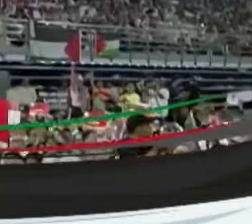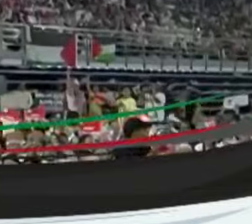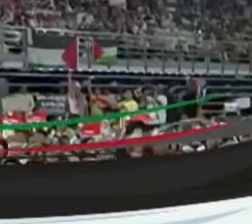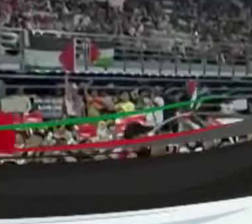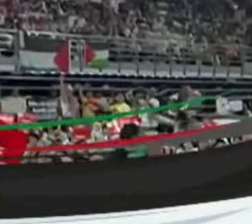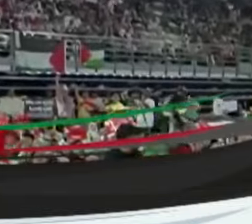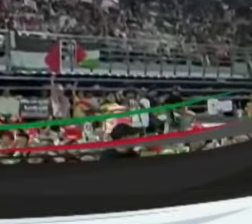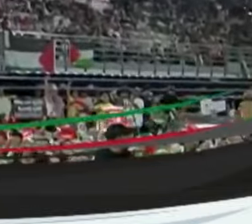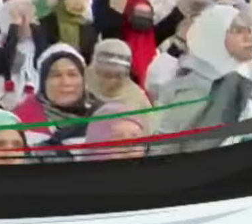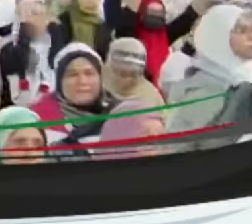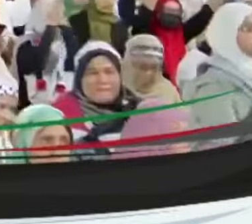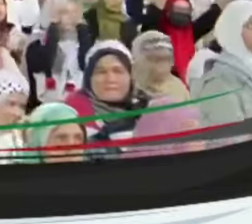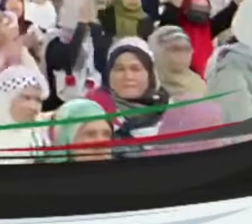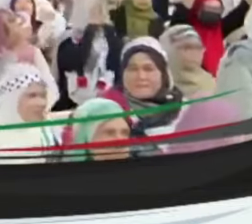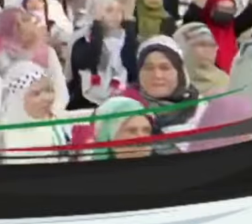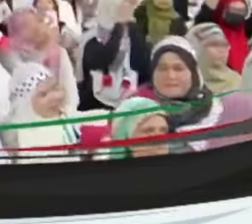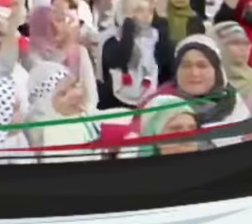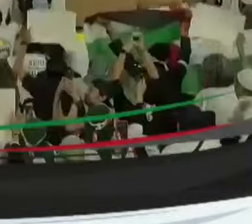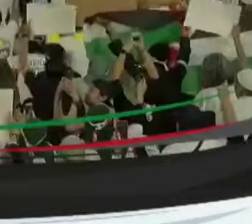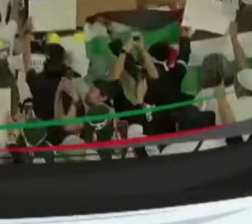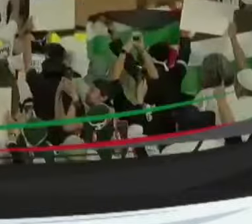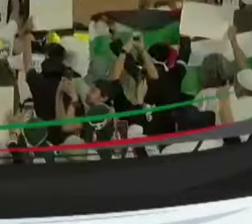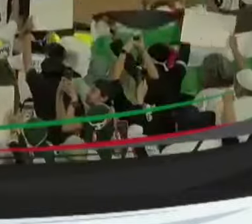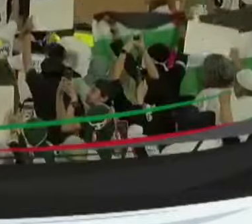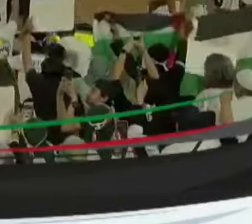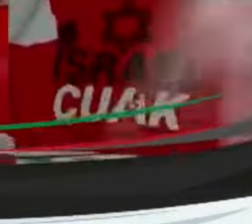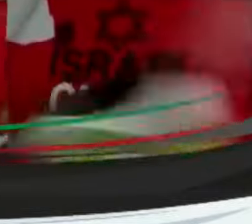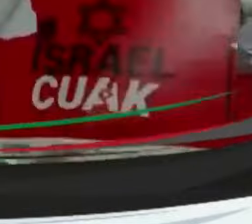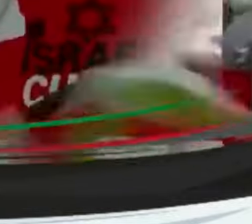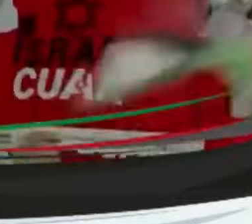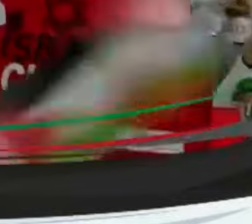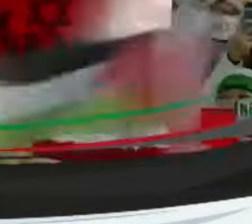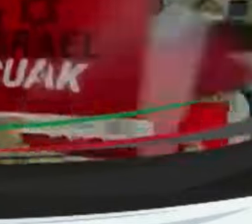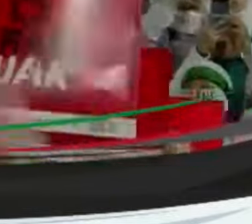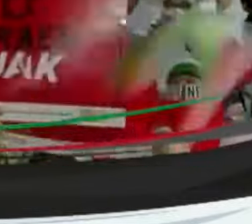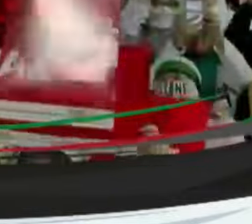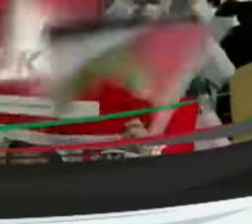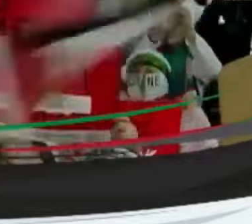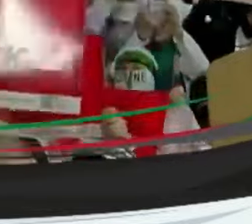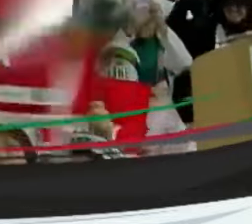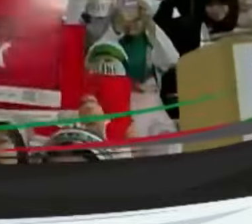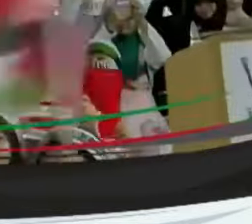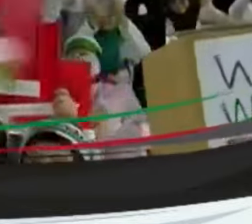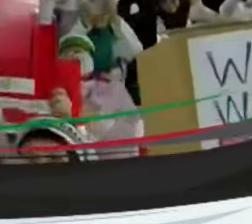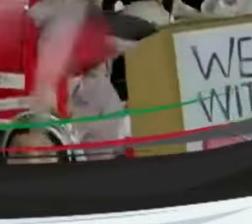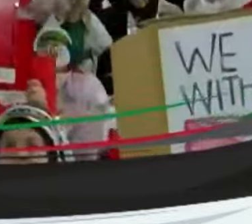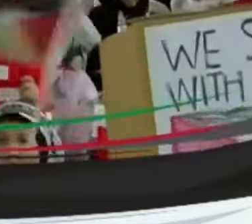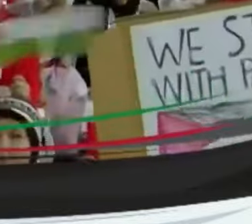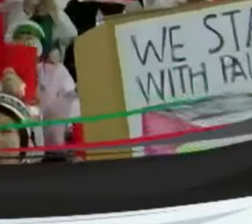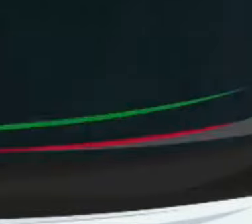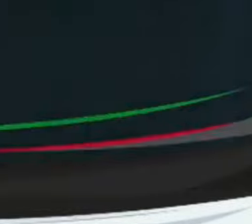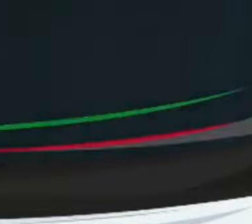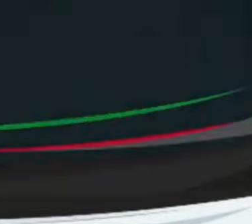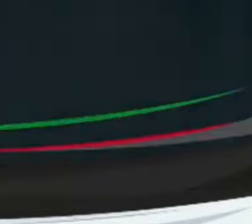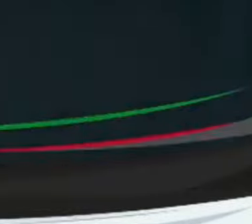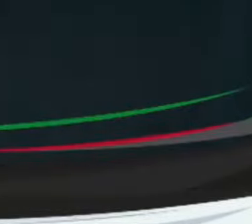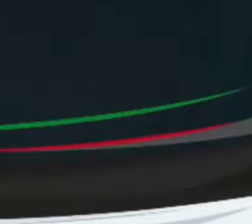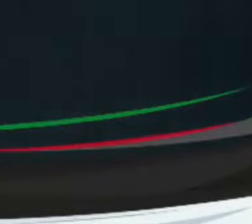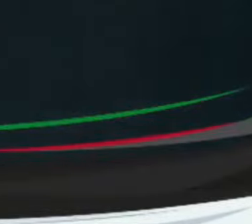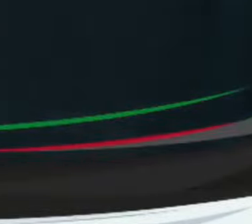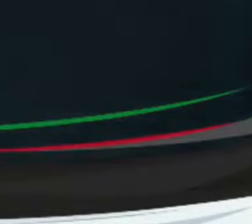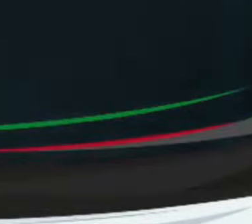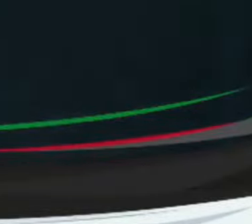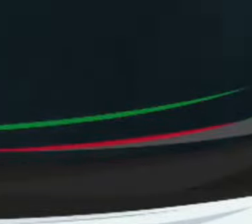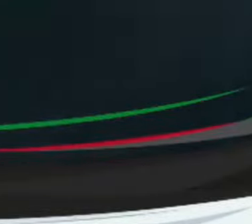Ibrahim secara langsung dari Aziata Arena Bukit Jalil, Kuala Lumpur. Dan Malaysia ini